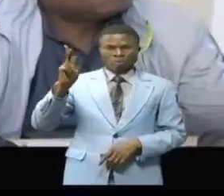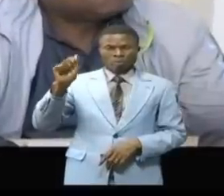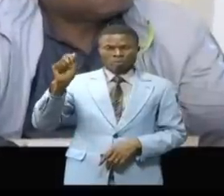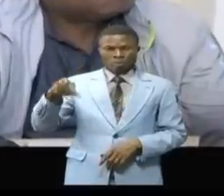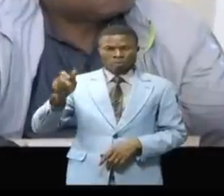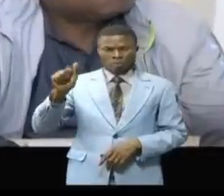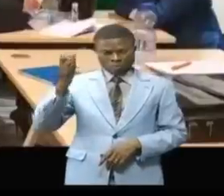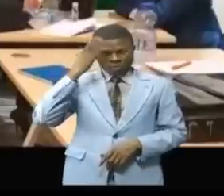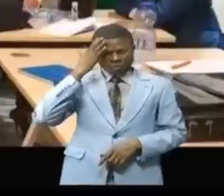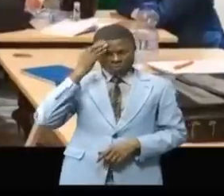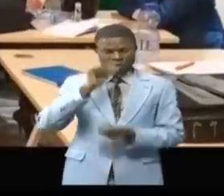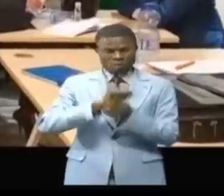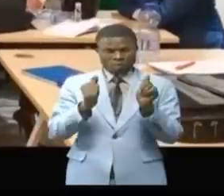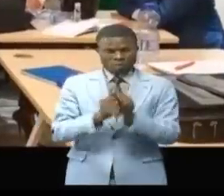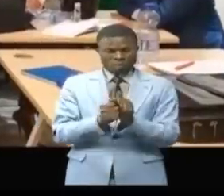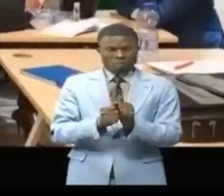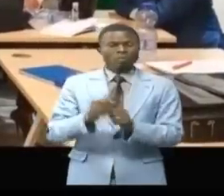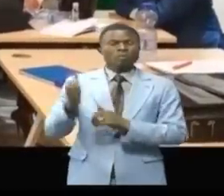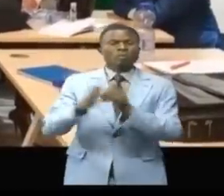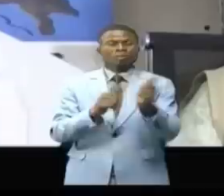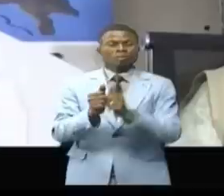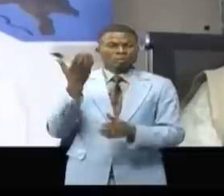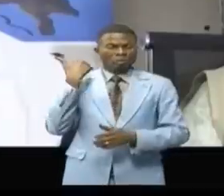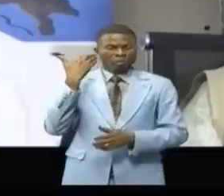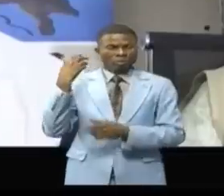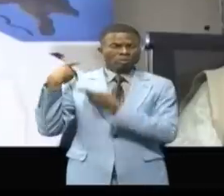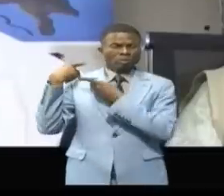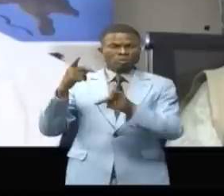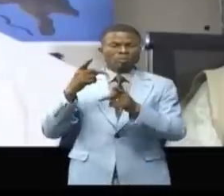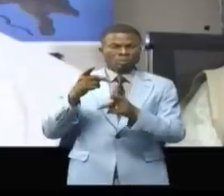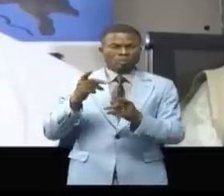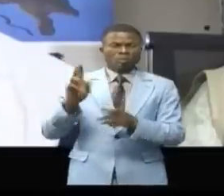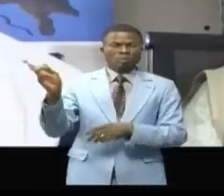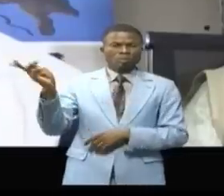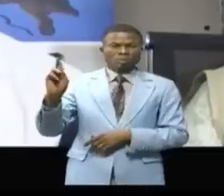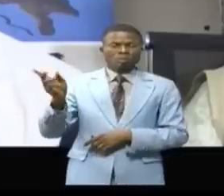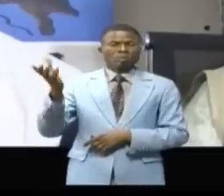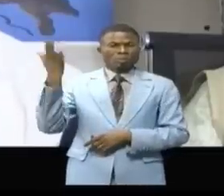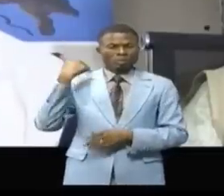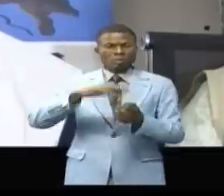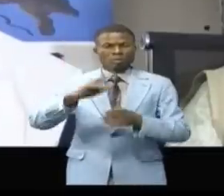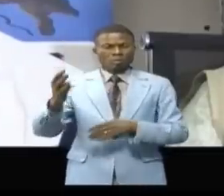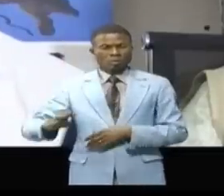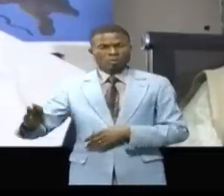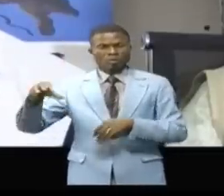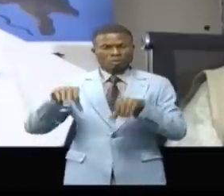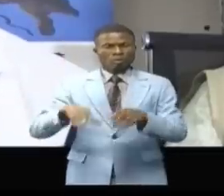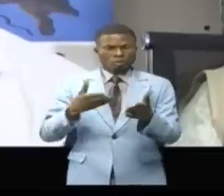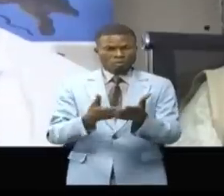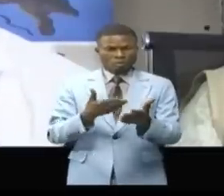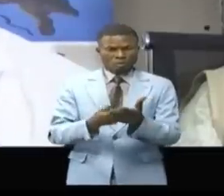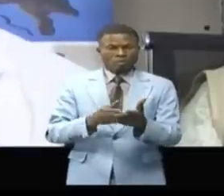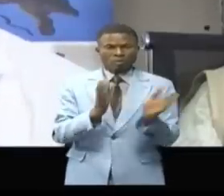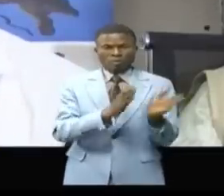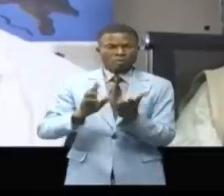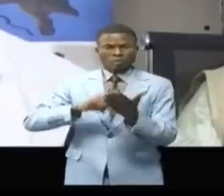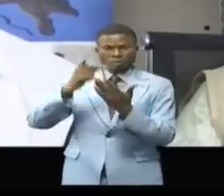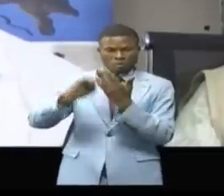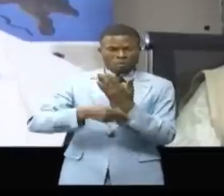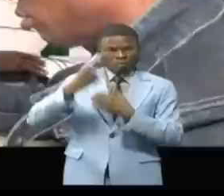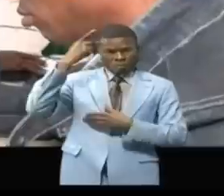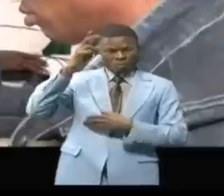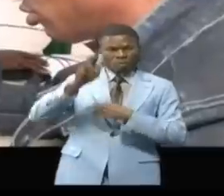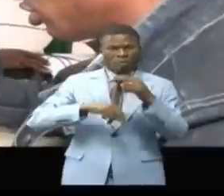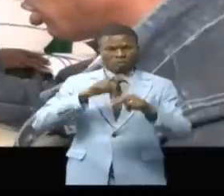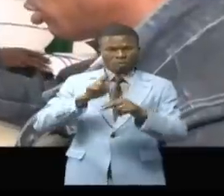comprendre l'évolution de cette pollution à partir de la rivière Chikapa jusqu'au fleuve Congo. Élaborer une politique